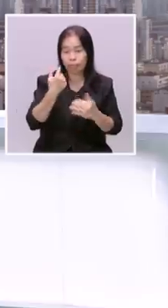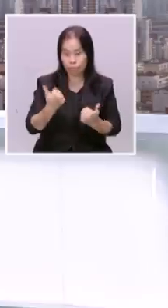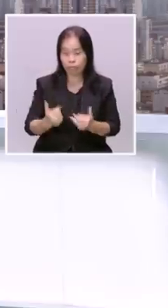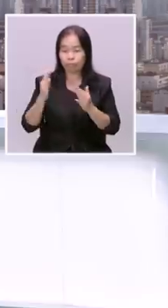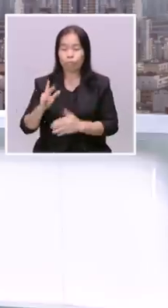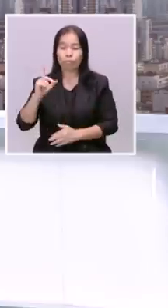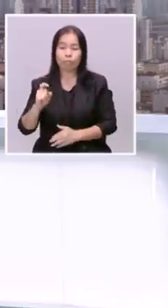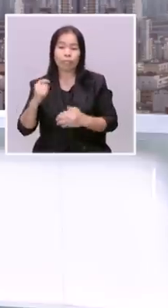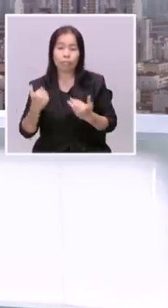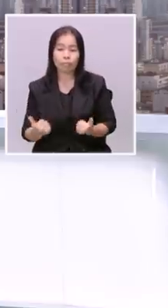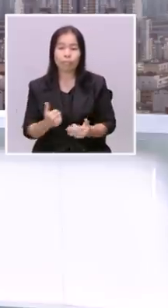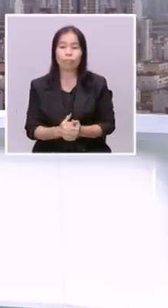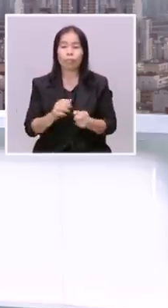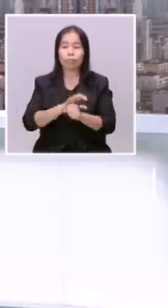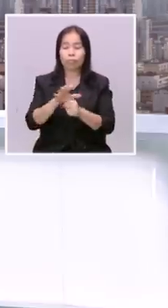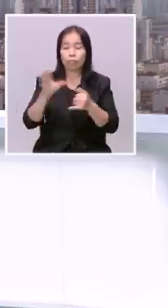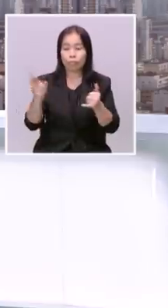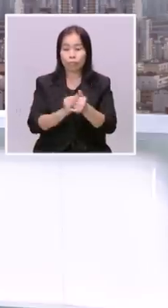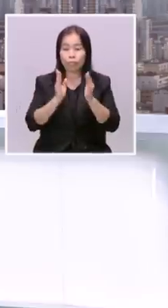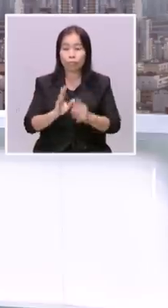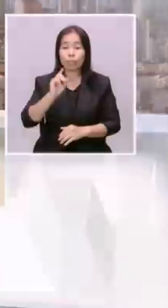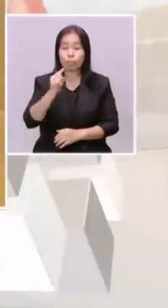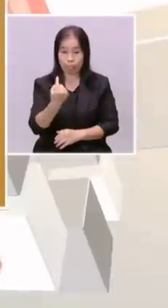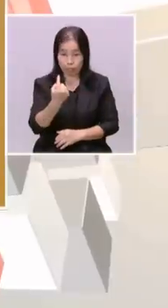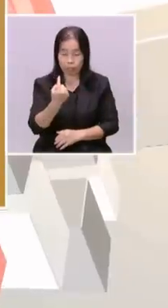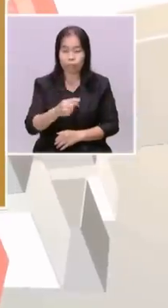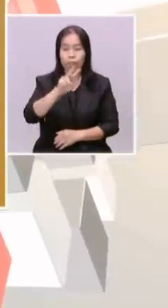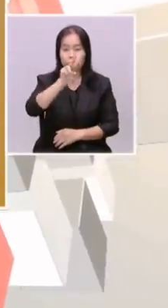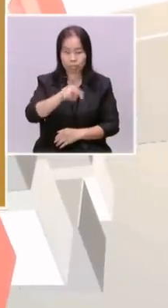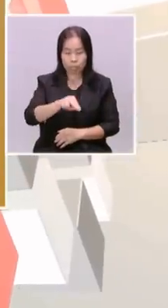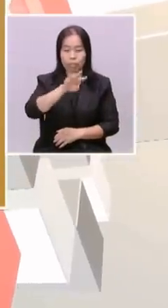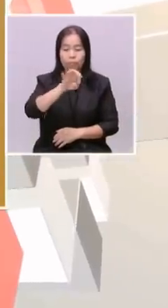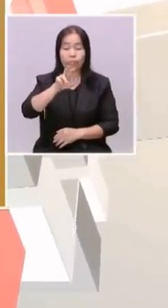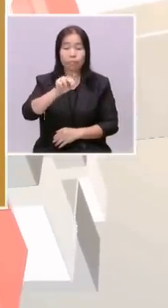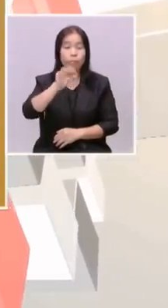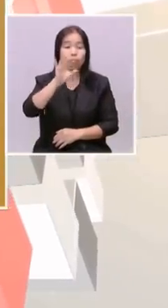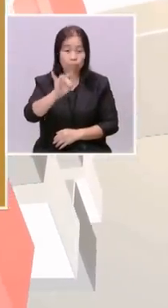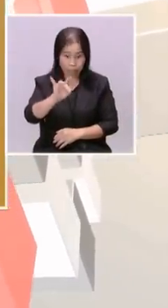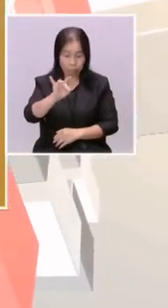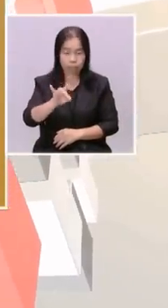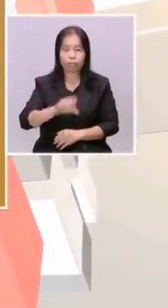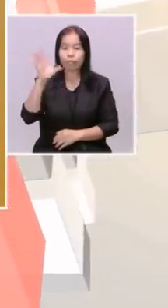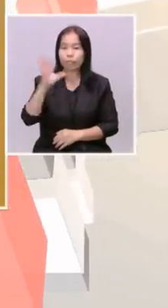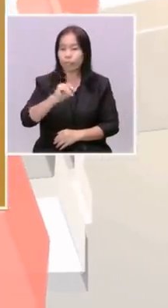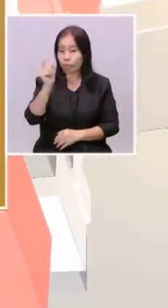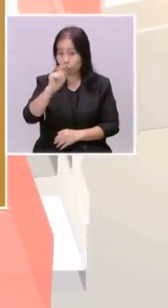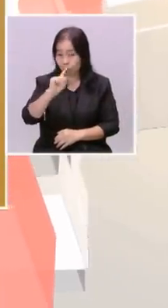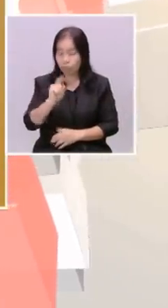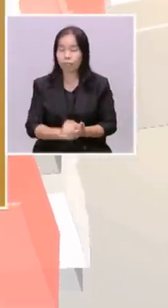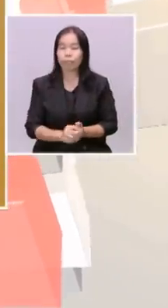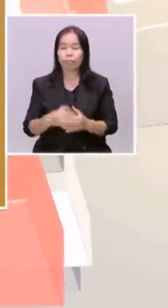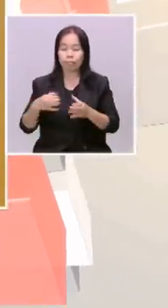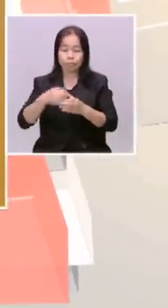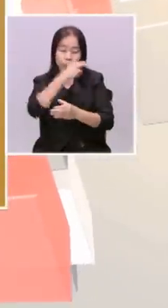ในบ้านเราวันนี้นะคะวันนี้จำนวนของผู้ติดเชื้อรายใหม่บวกเพิ่มขึ้นมา2438รายค่ะมาจากการค้นหาเชื้อ